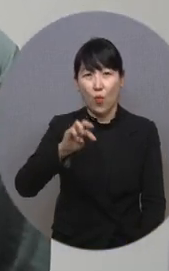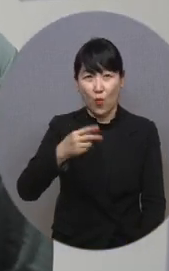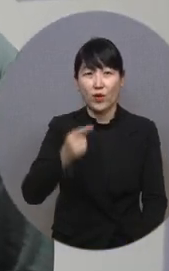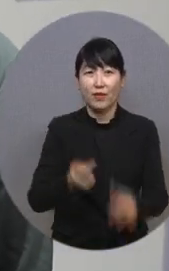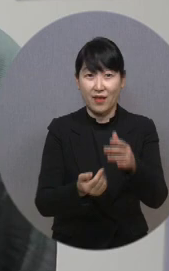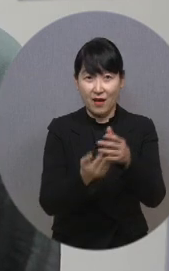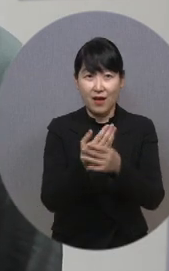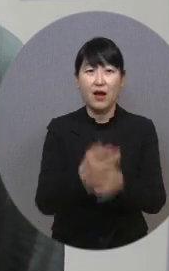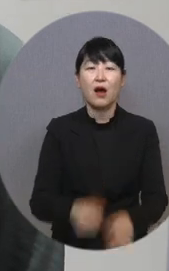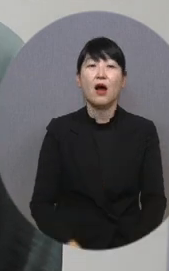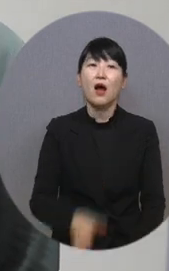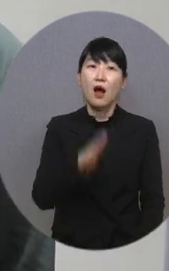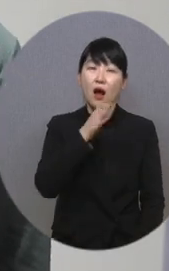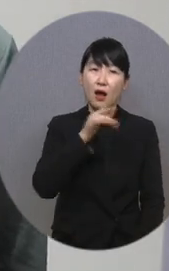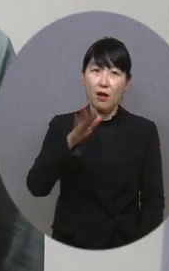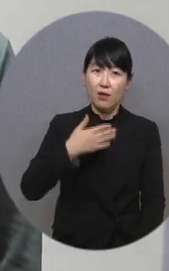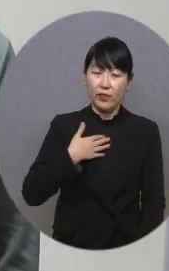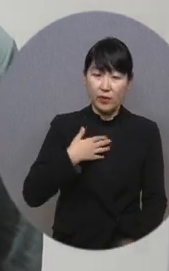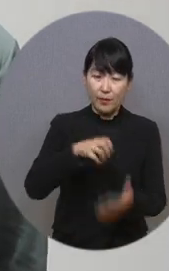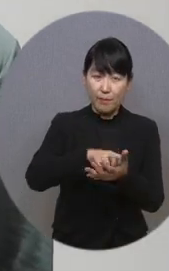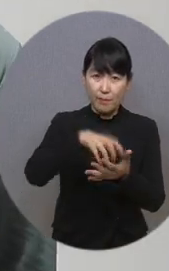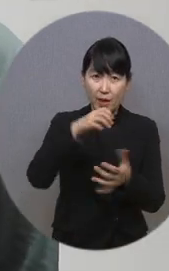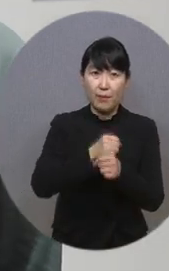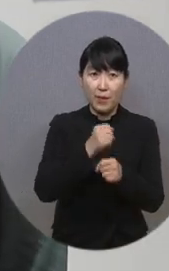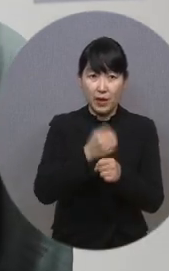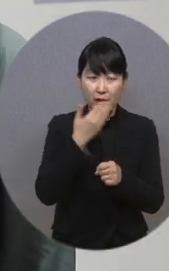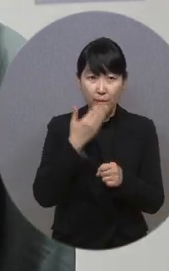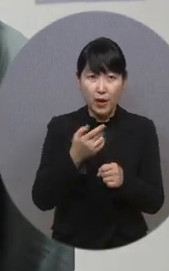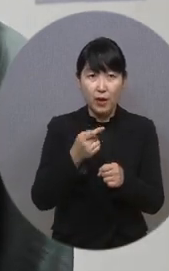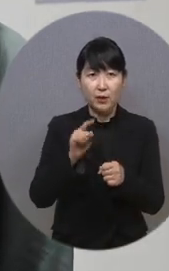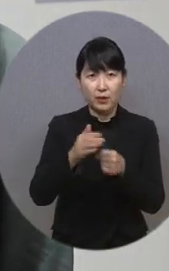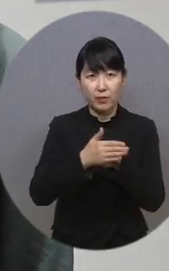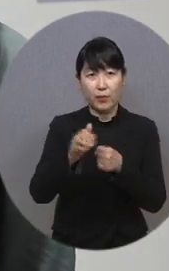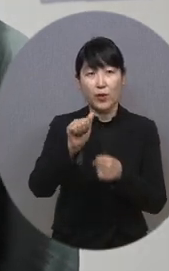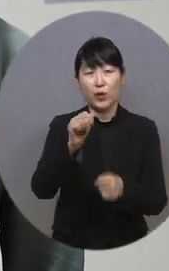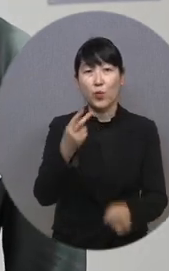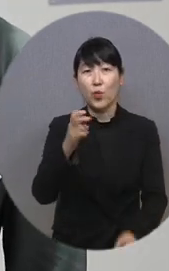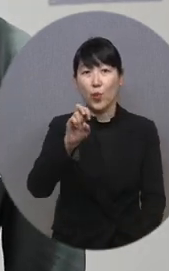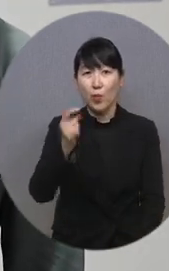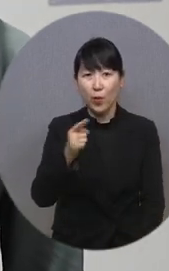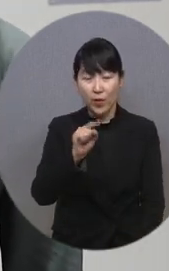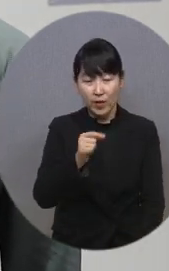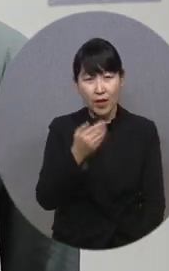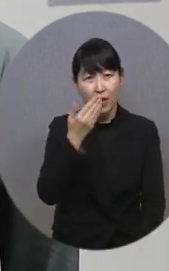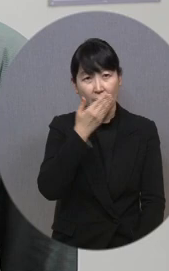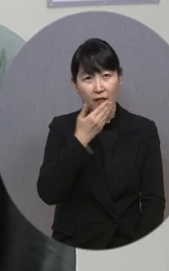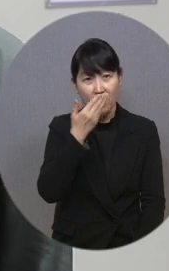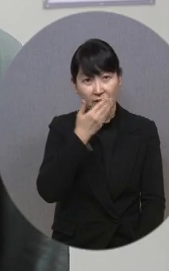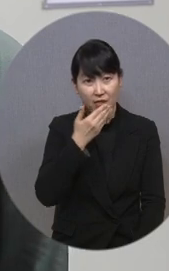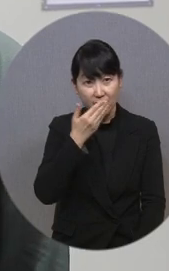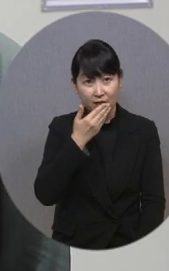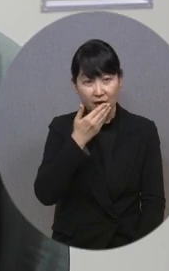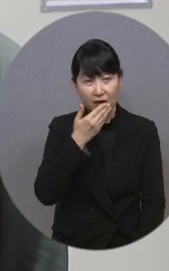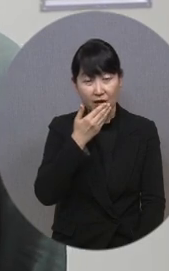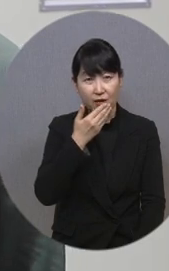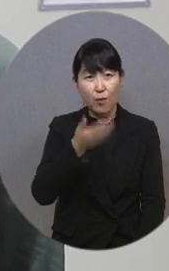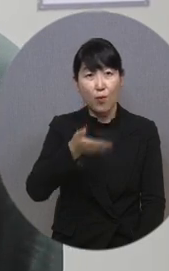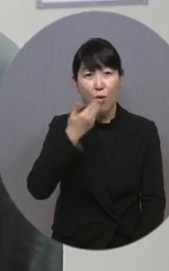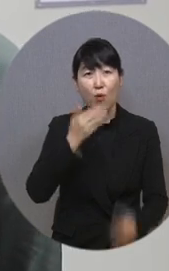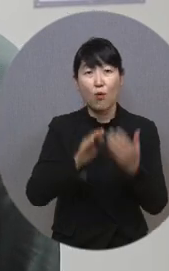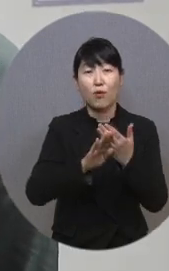이제 빵을 만들었던 사람이다 예. 보니까 이게 효모들이 당류를 먹고 나면 이제 예. 생기는